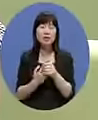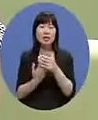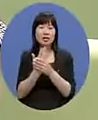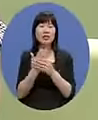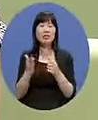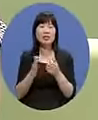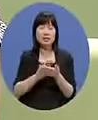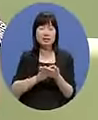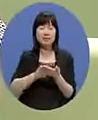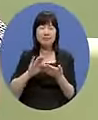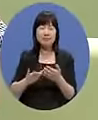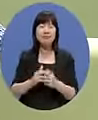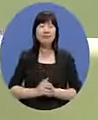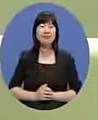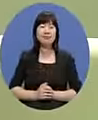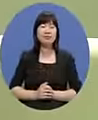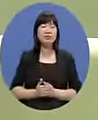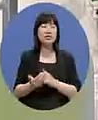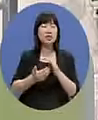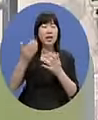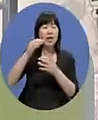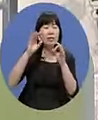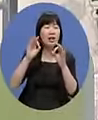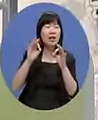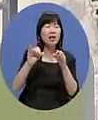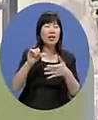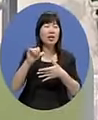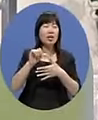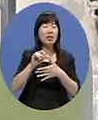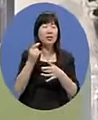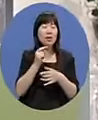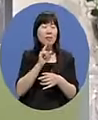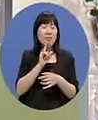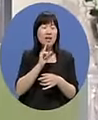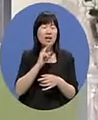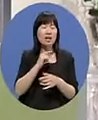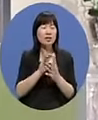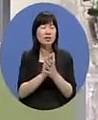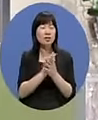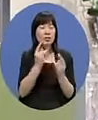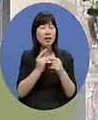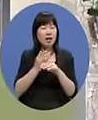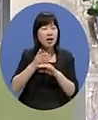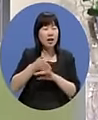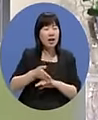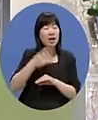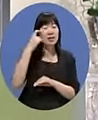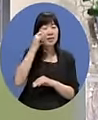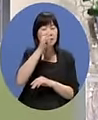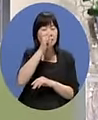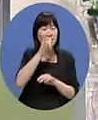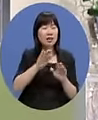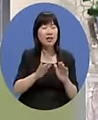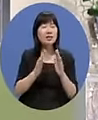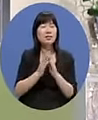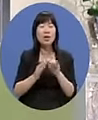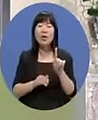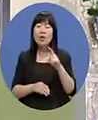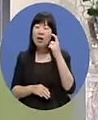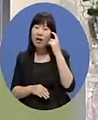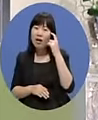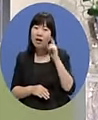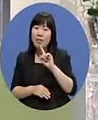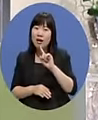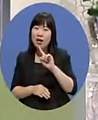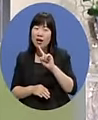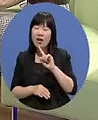예, 이렇게 볼 수 네. 있죠. 아까 화면을 보면 또 명호가 약간 말이 또래보다 조금 더딘 것 같은 느낌이 들거든요. 네네. 근데 집에서는 어때요? 말을 잘